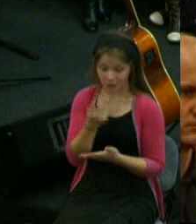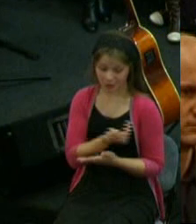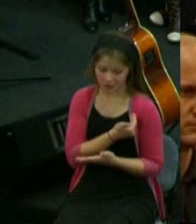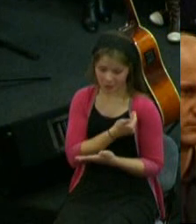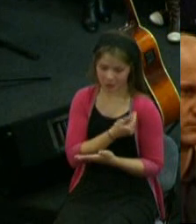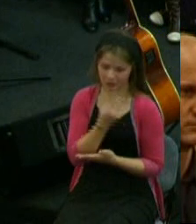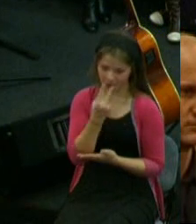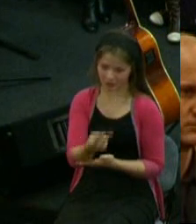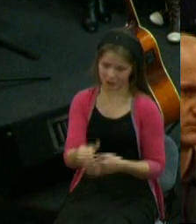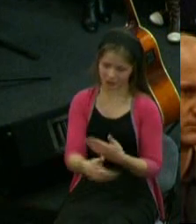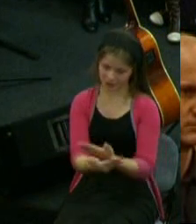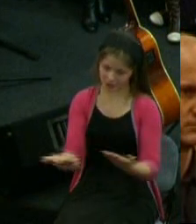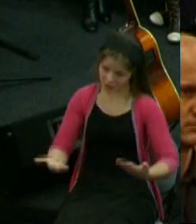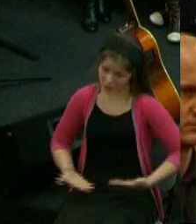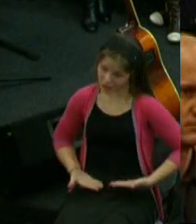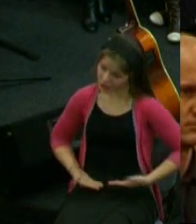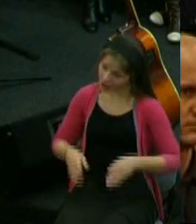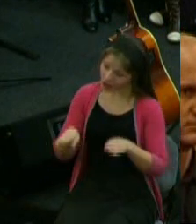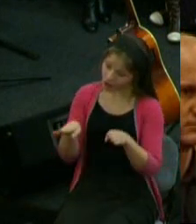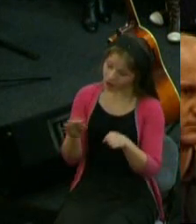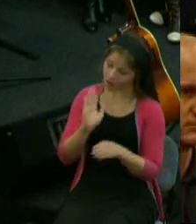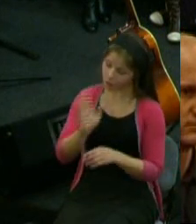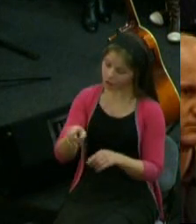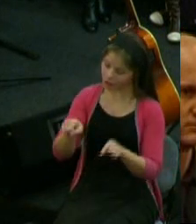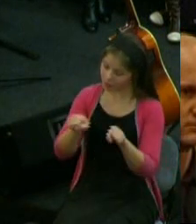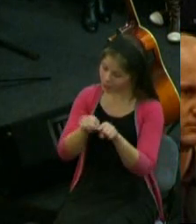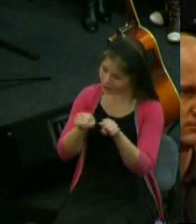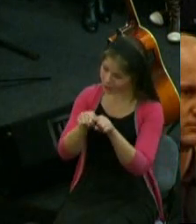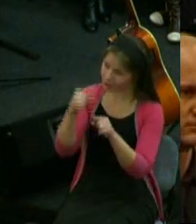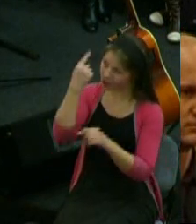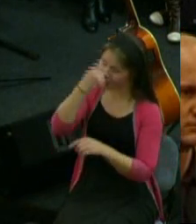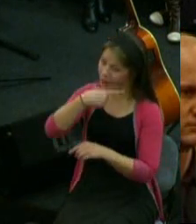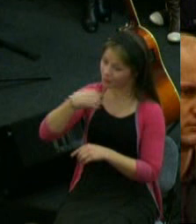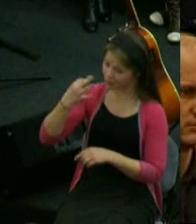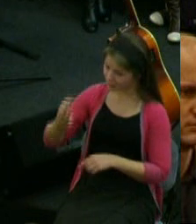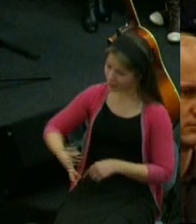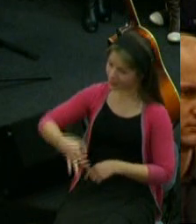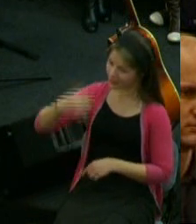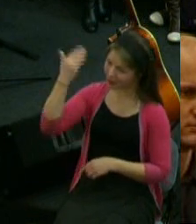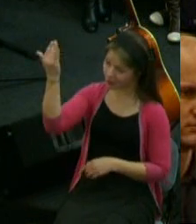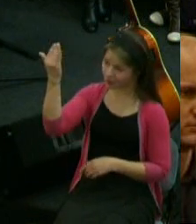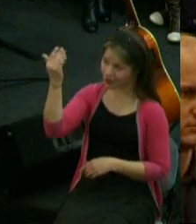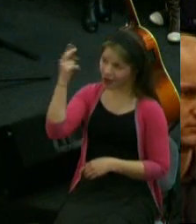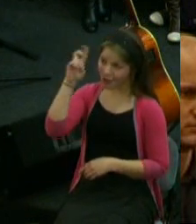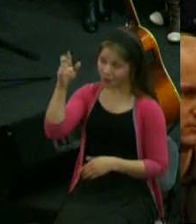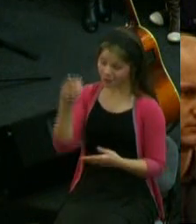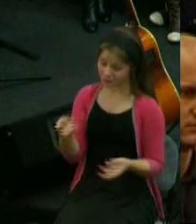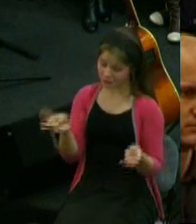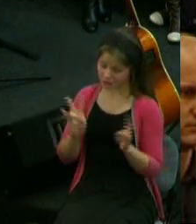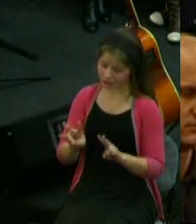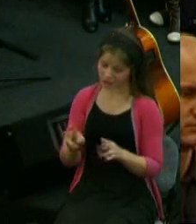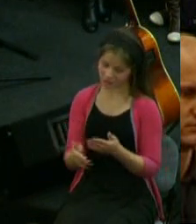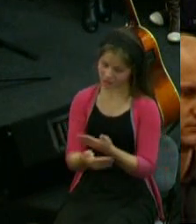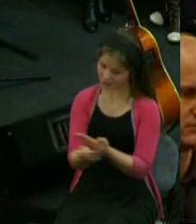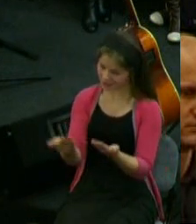нашому житті. Бить подобними образу сина своєго. Апостол Петро в своєму посланні каже, він залишив що для